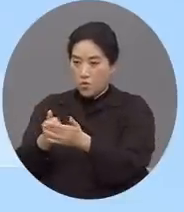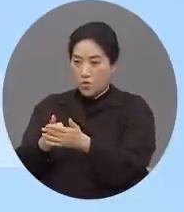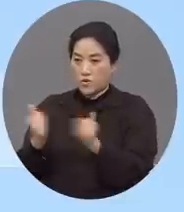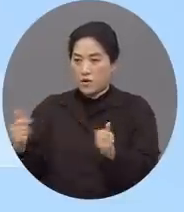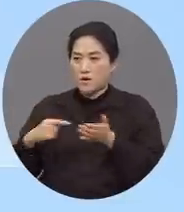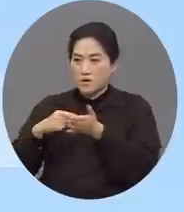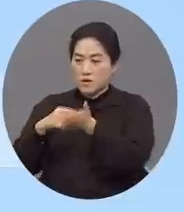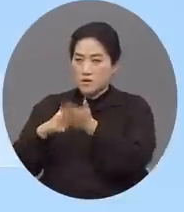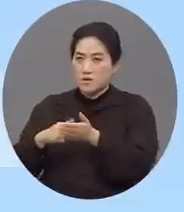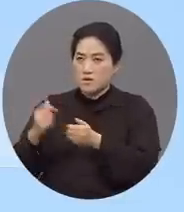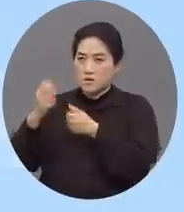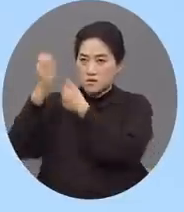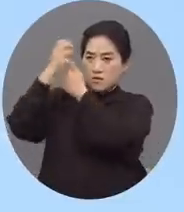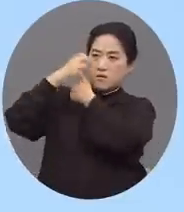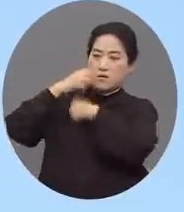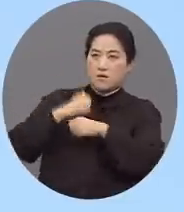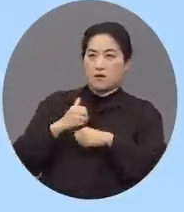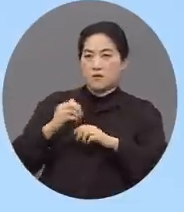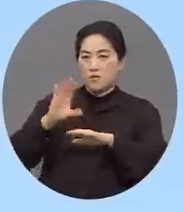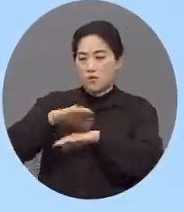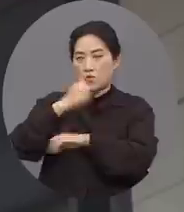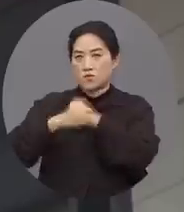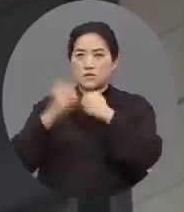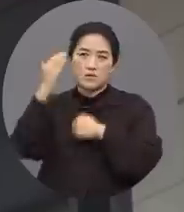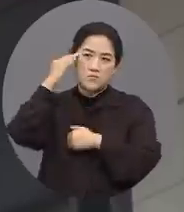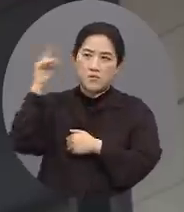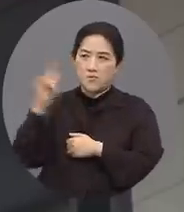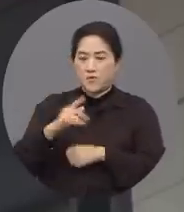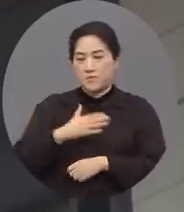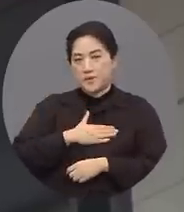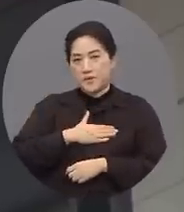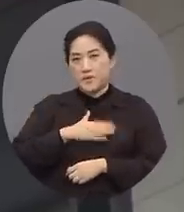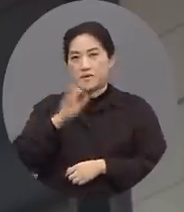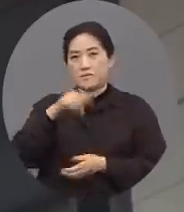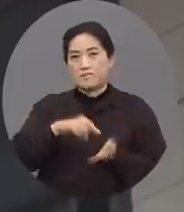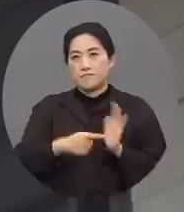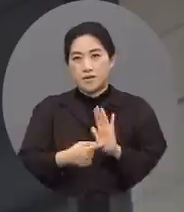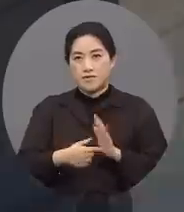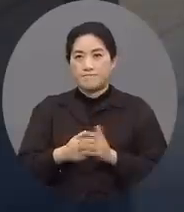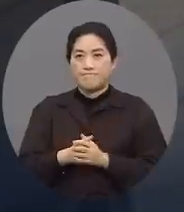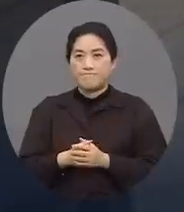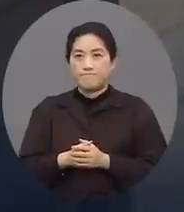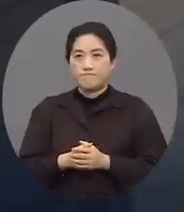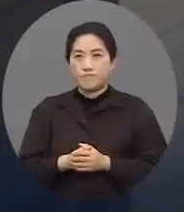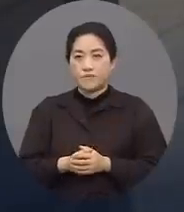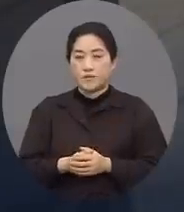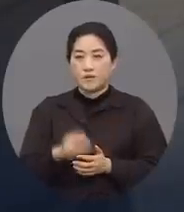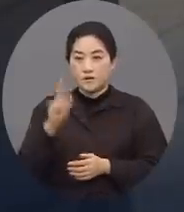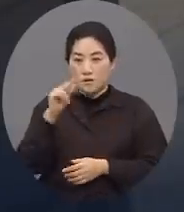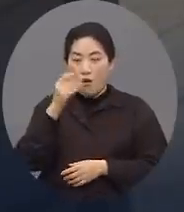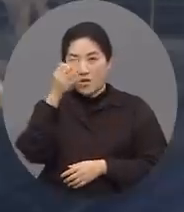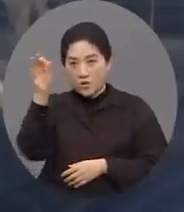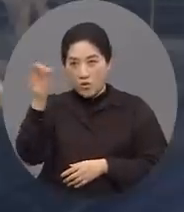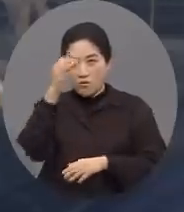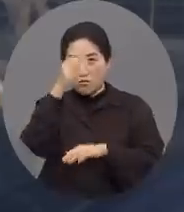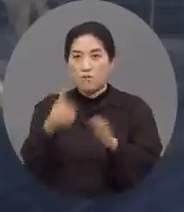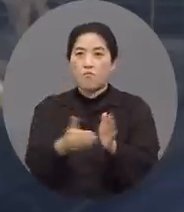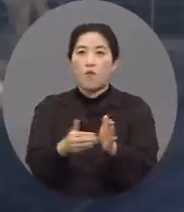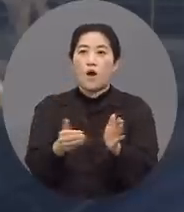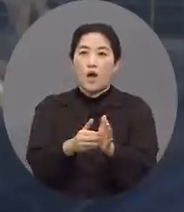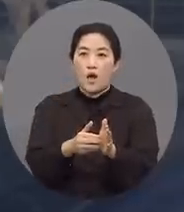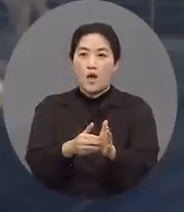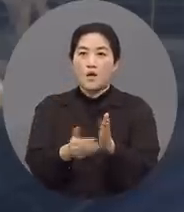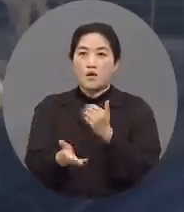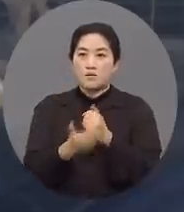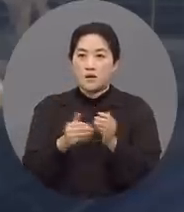삼는 건 언론 자유를 침해할 소지가 크다며 유감을 표했습니다. 오보를 인정하고 사과까지 한 상황이기